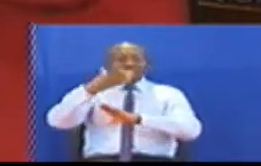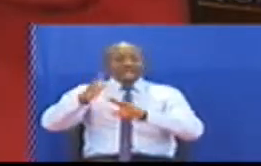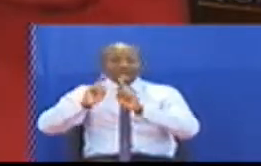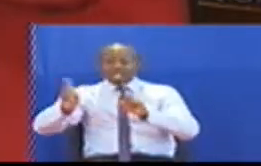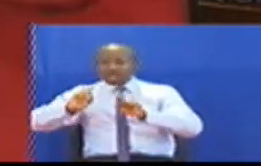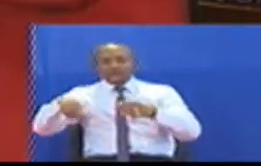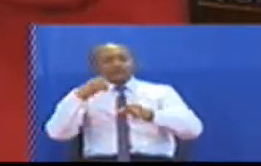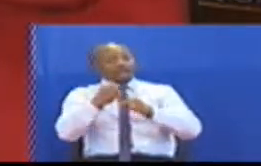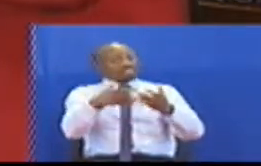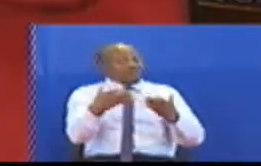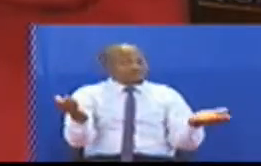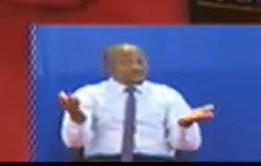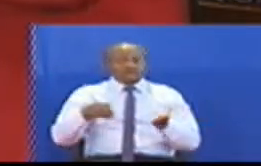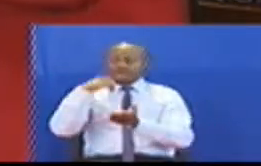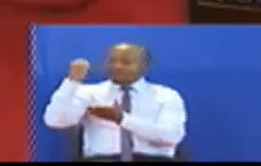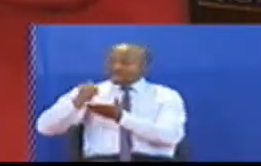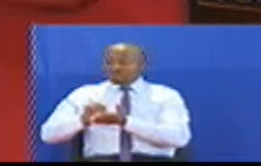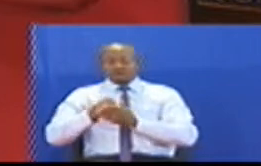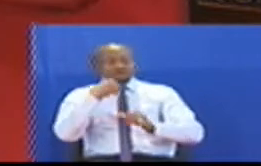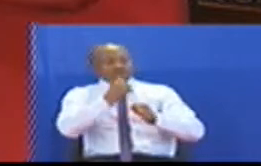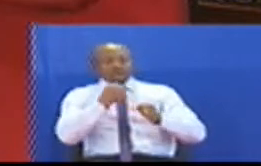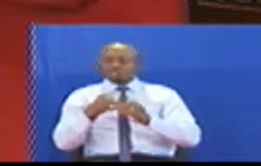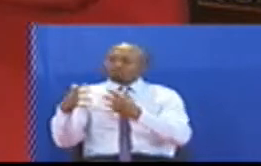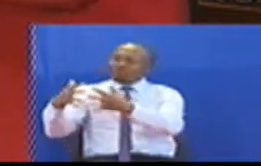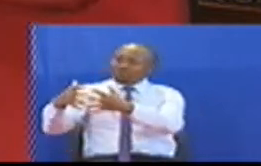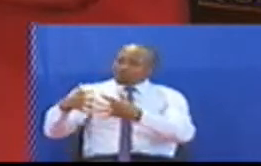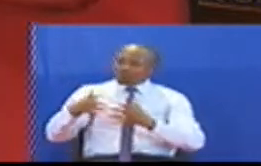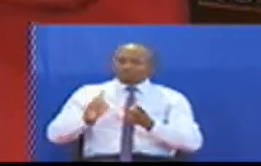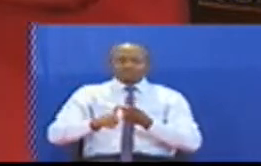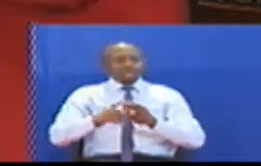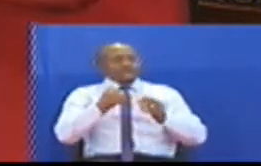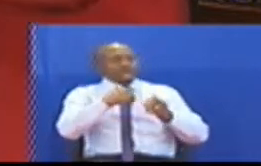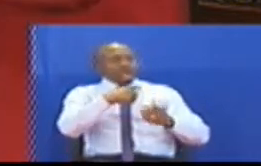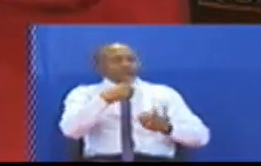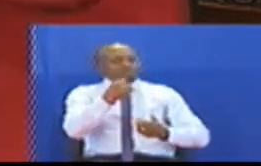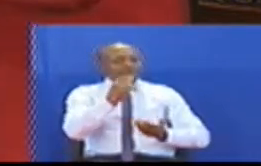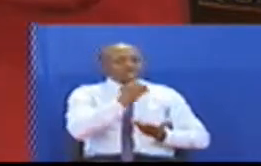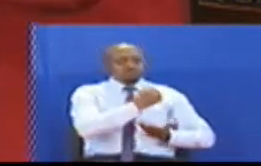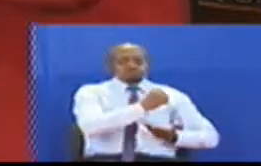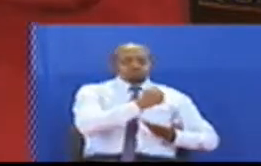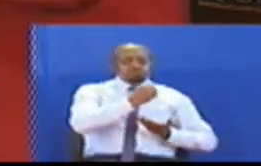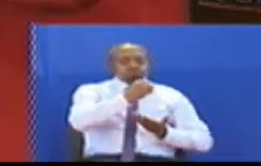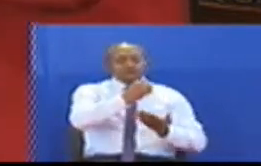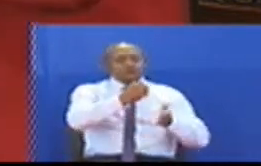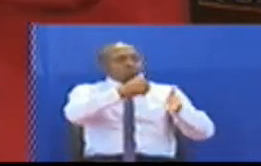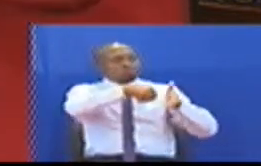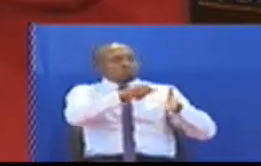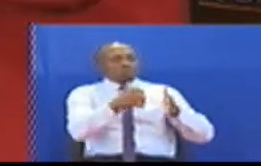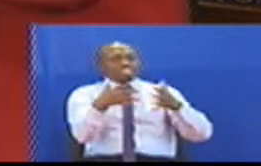ukamshauri kazi kubwa tulionayo huku ni uvuvi. Ule mtu anachukua kinua mgongo chake, anakwenda dukani kutaka nyavu